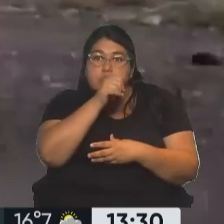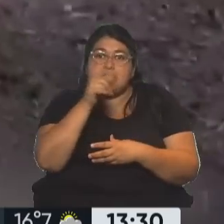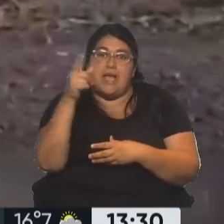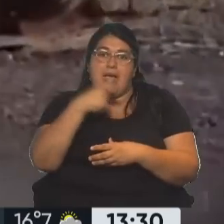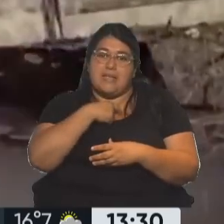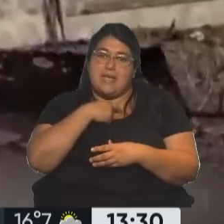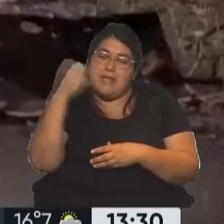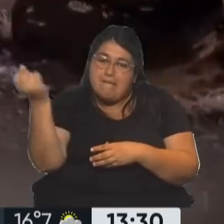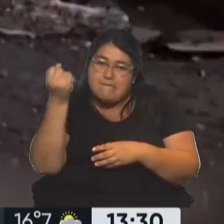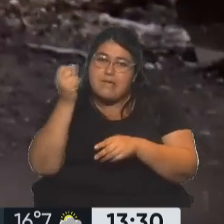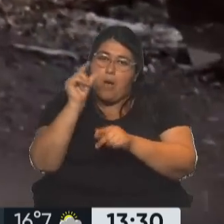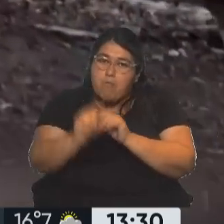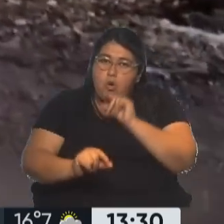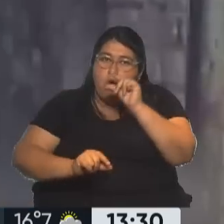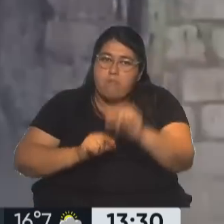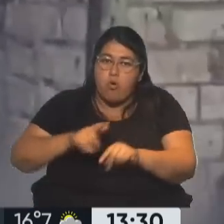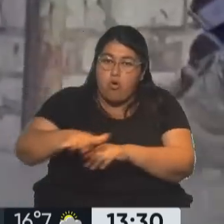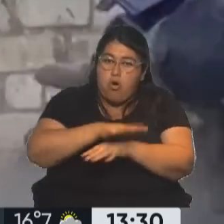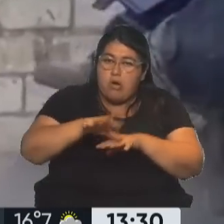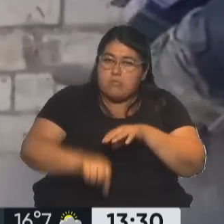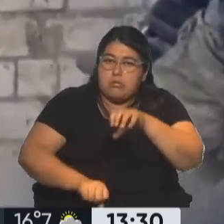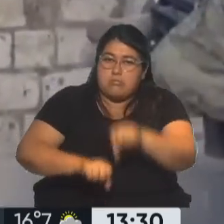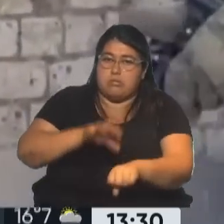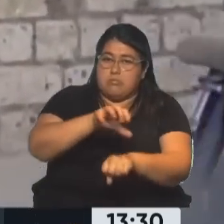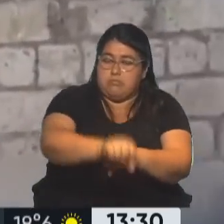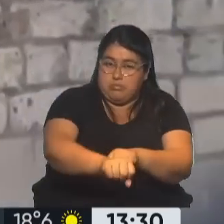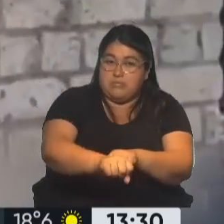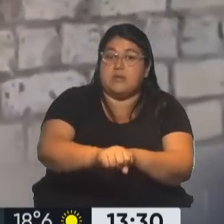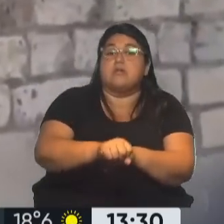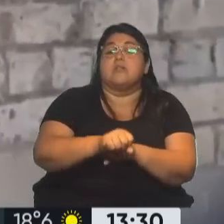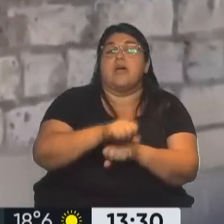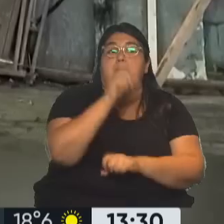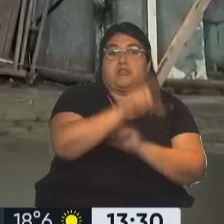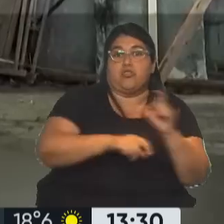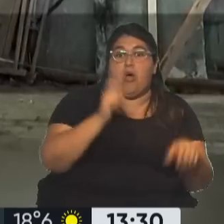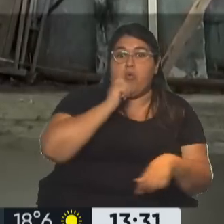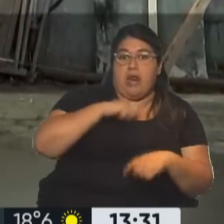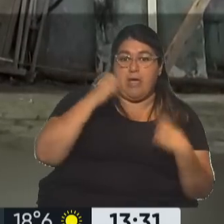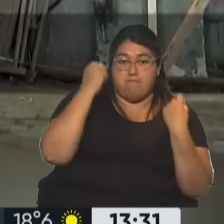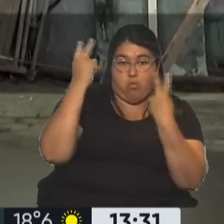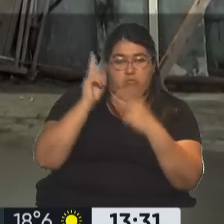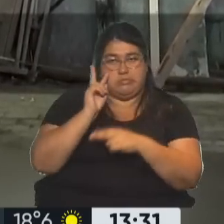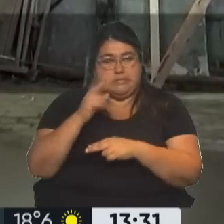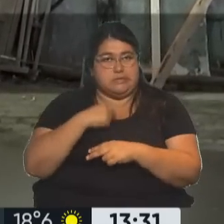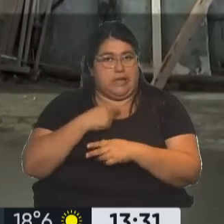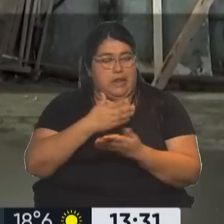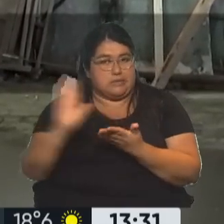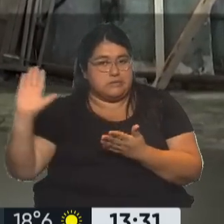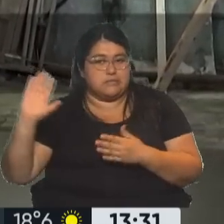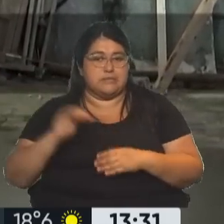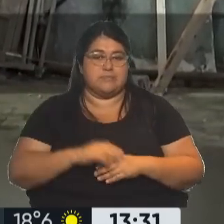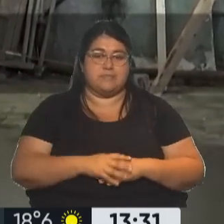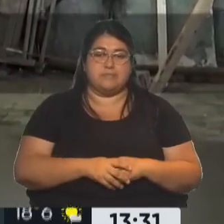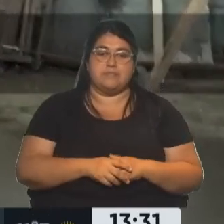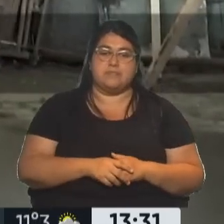un lento avance a un altísimo costo por la resistencia que presentan los ucranianos. ¿Для чего нужен Бахмут? Бахмут нужен